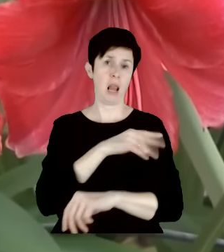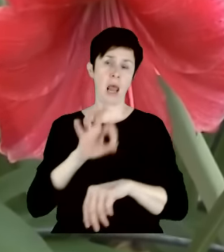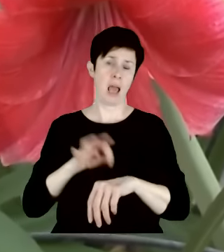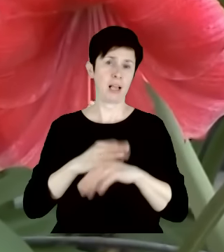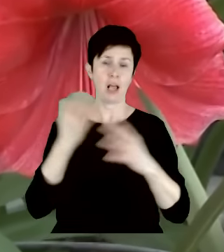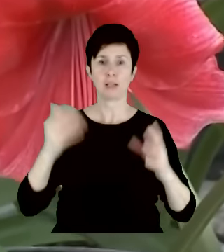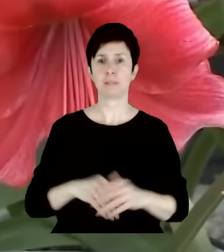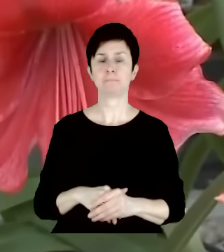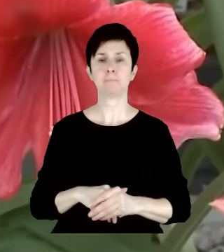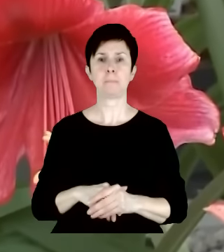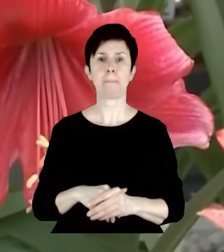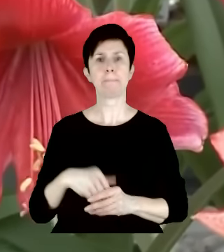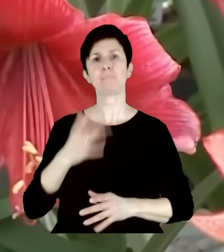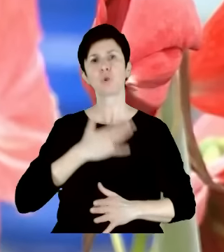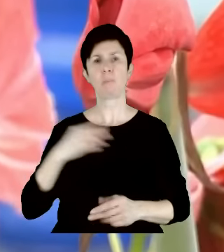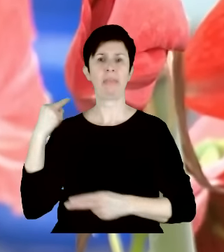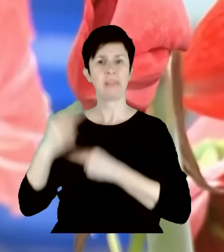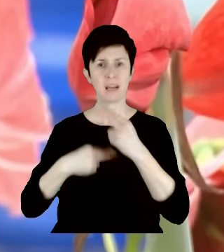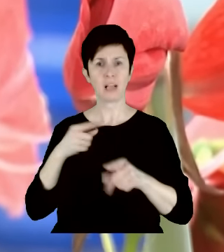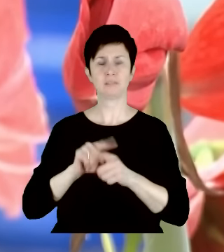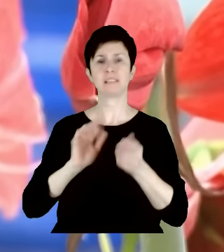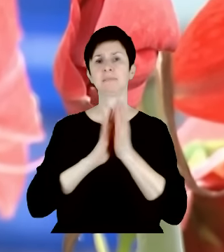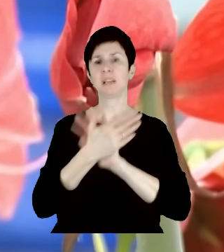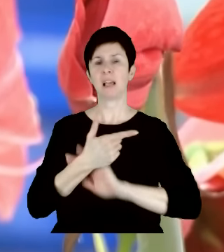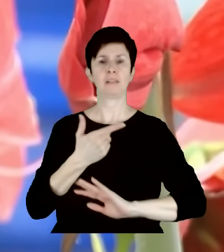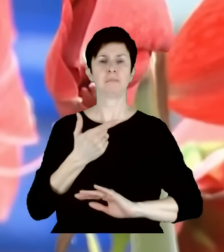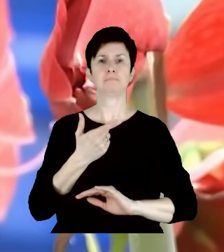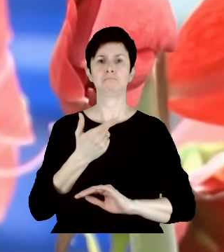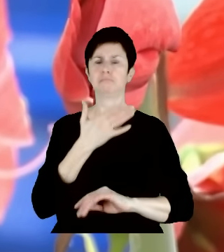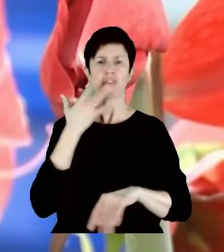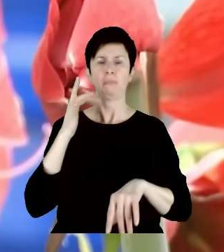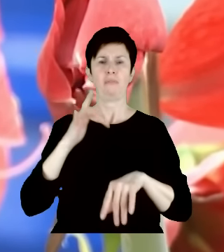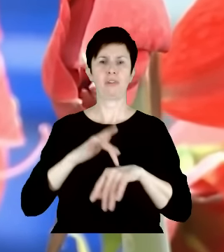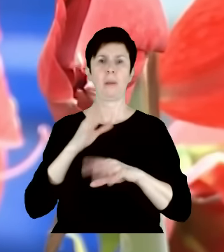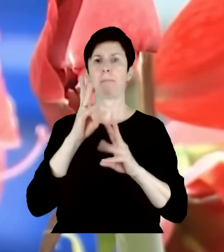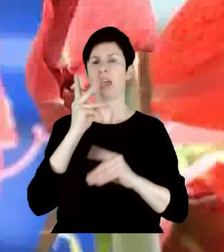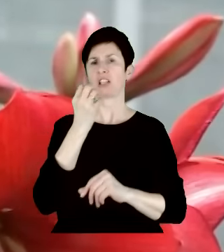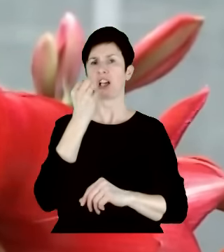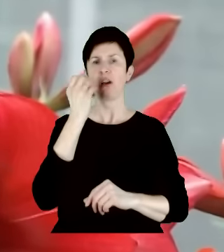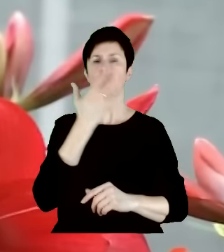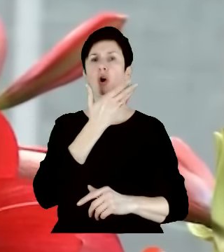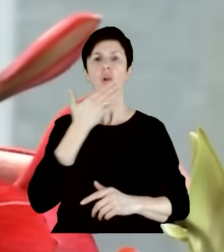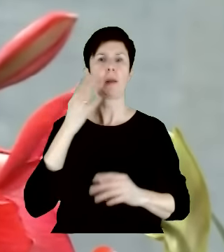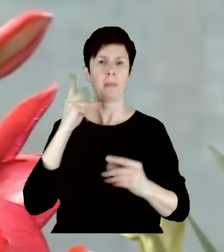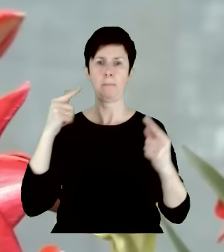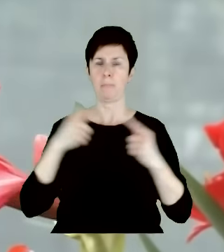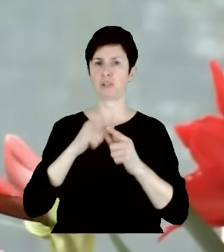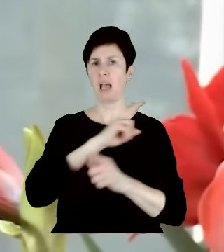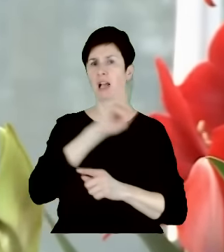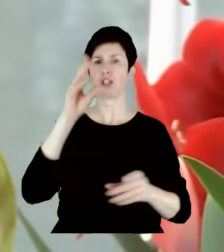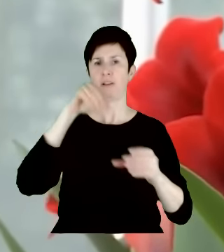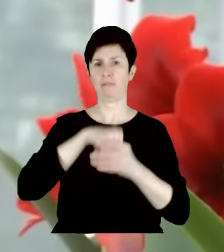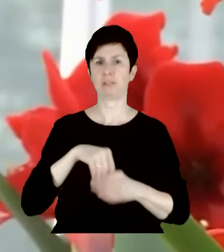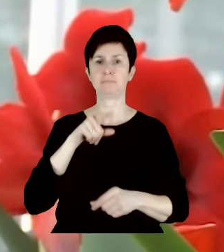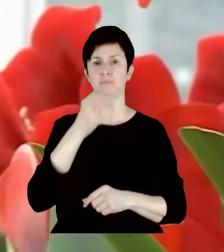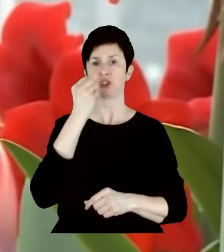Lubią zarówno tradycje, jak i zmiany. Są przepiękne, mało wrażliwe na zimno, a ich wielkie kwiaty w atrakcyjnych kolorach pasują do każdego wnętrza. Mowa tu o Hipeastrum.